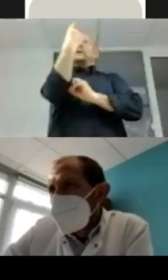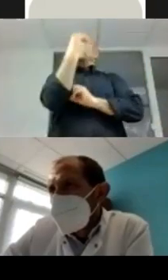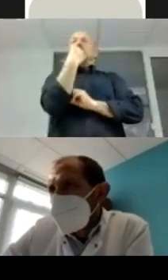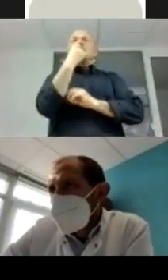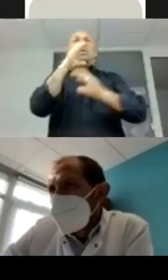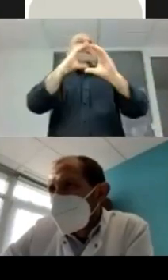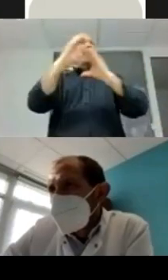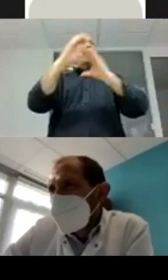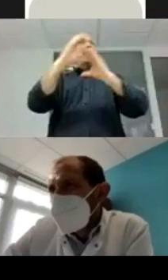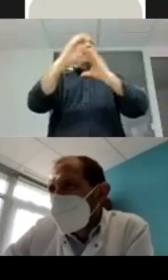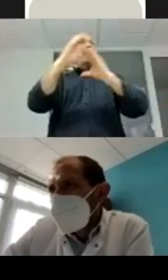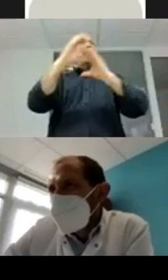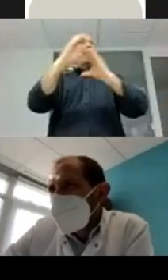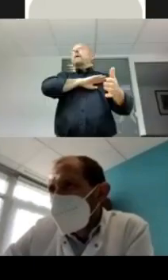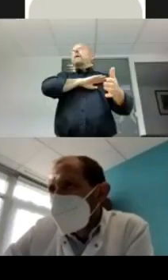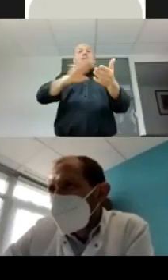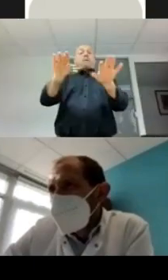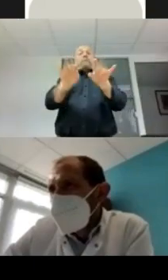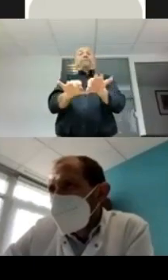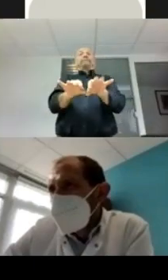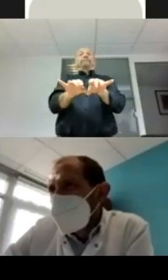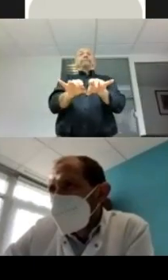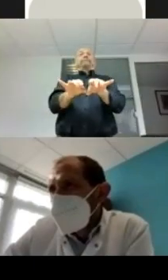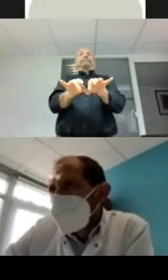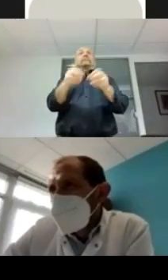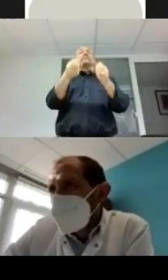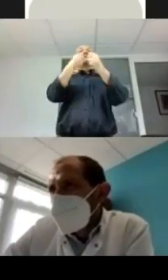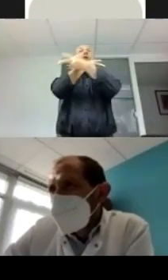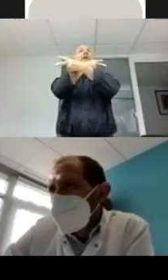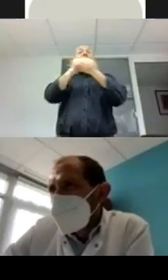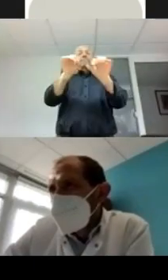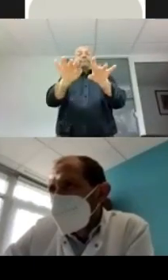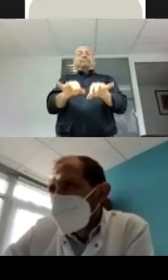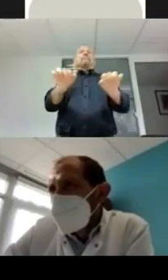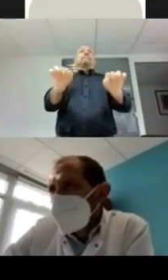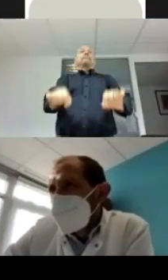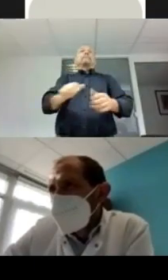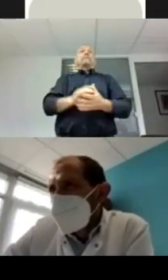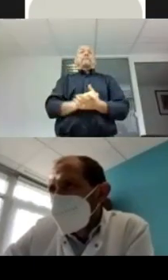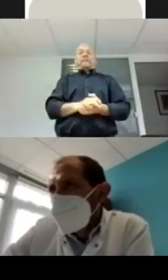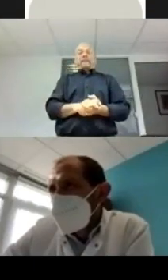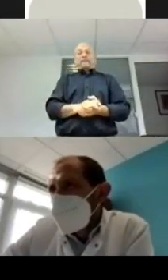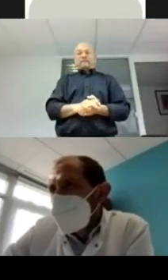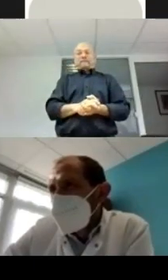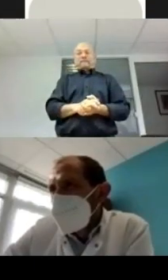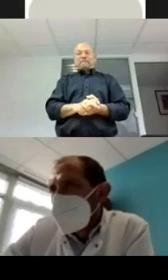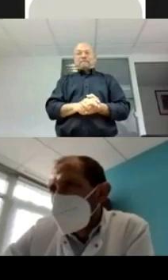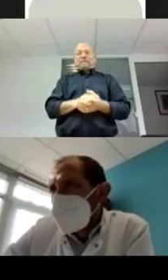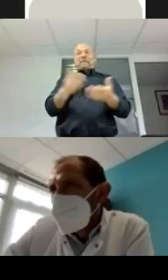coupés. Vous pourrez tout de même communiquer avec nous par le biais du chat.